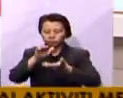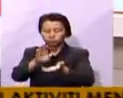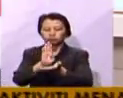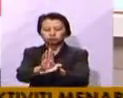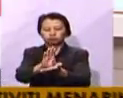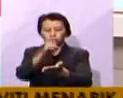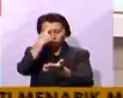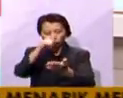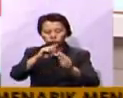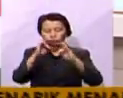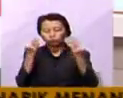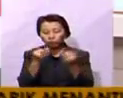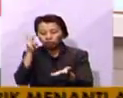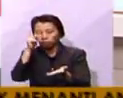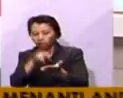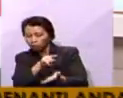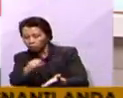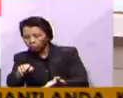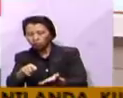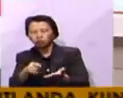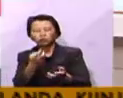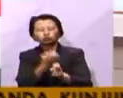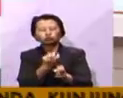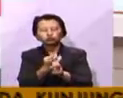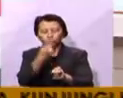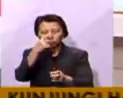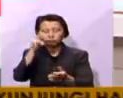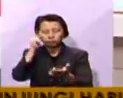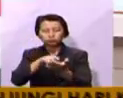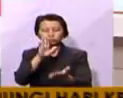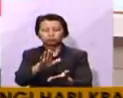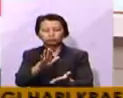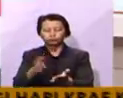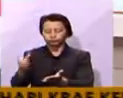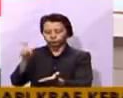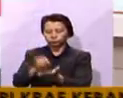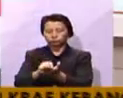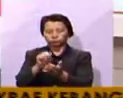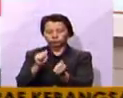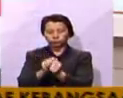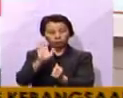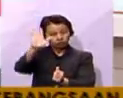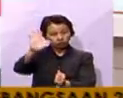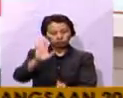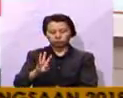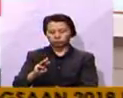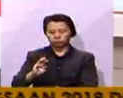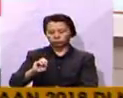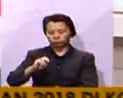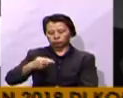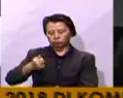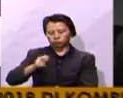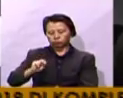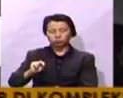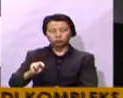kepada keluarga yang dikenal pasti bagi meringankan beban mereka. Laporan wartawan Mohan Chinasami.